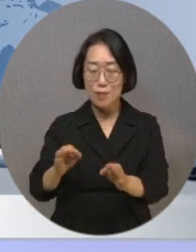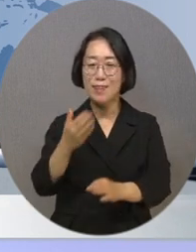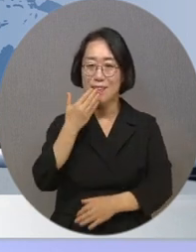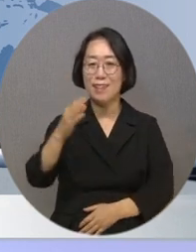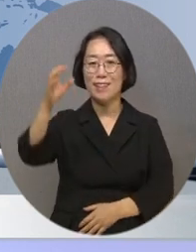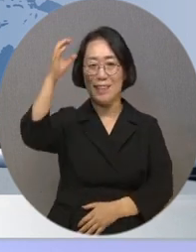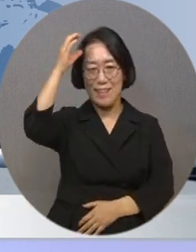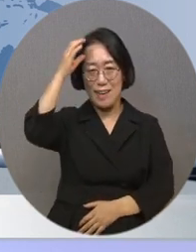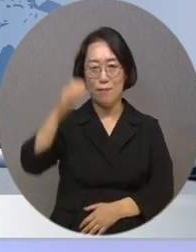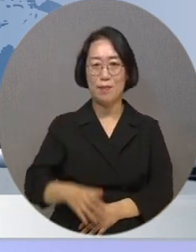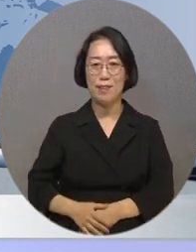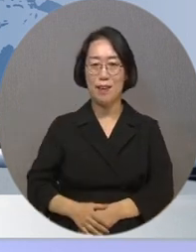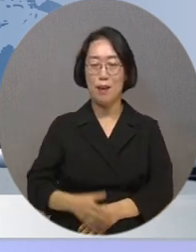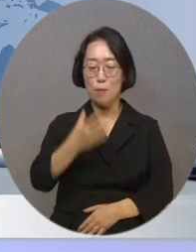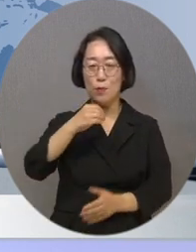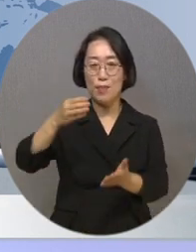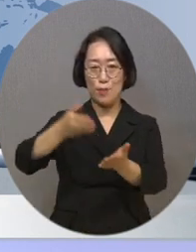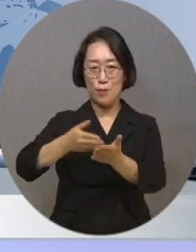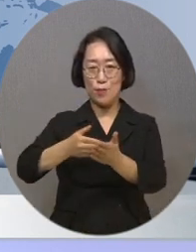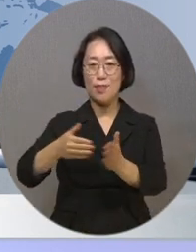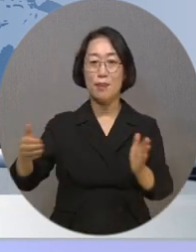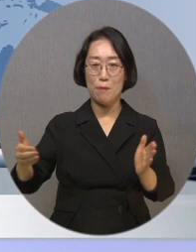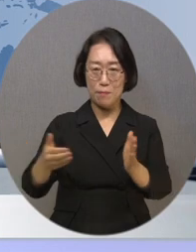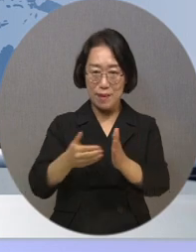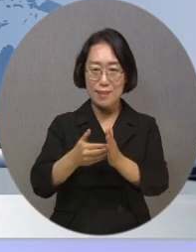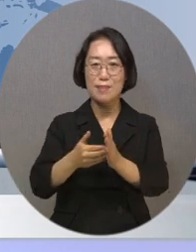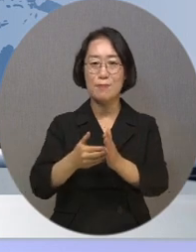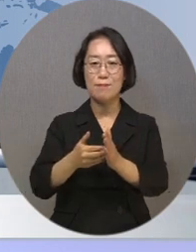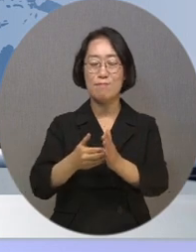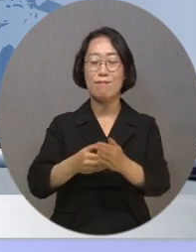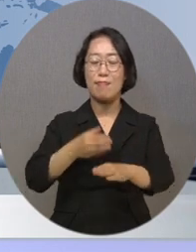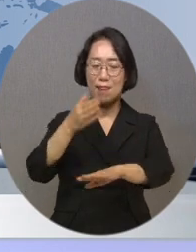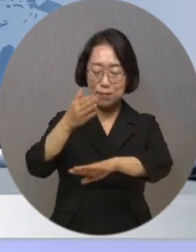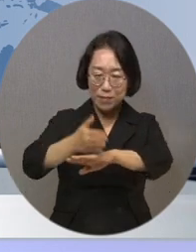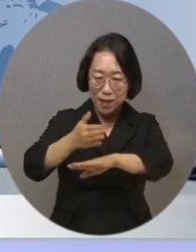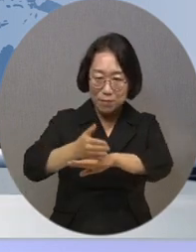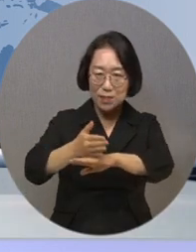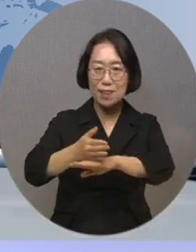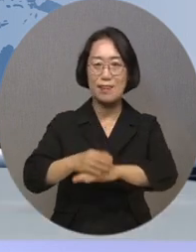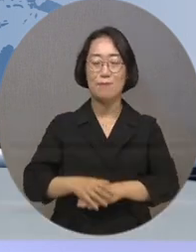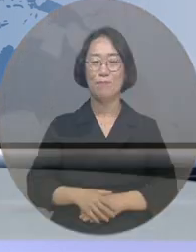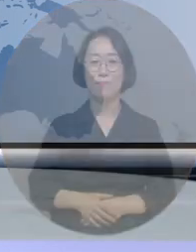이상 WBC 복지TV 뉴스24를 마칩니다. 시청해주신 여러분 고맙습니다.